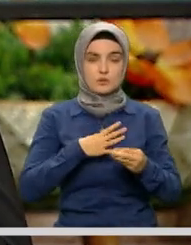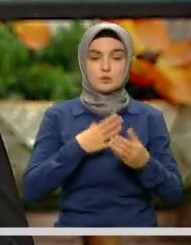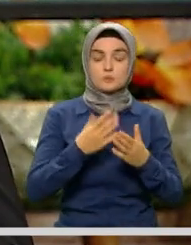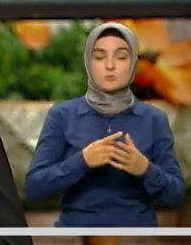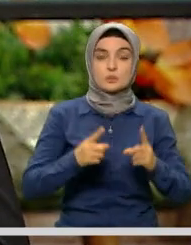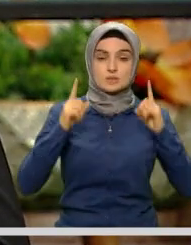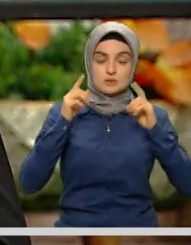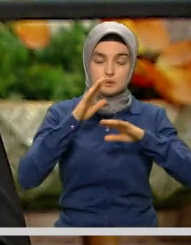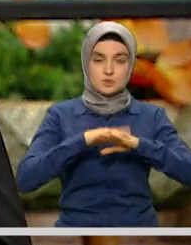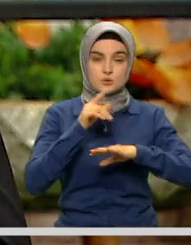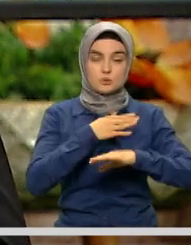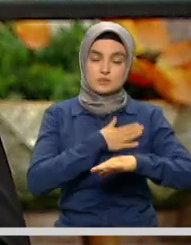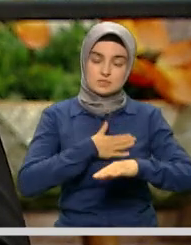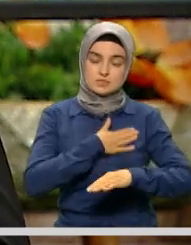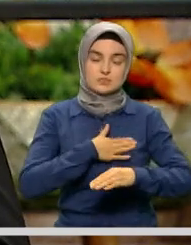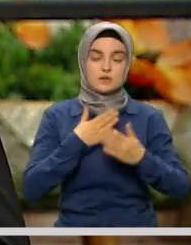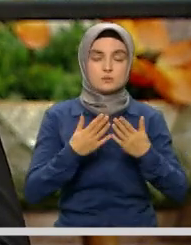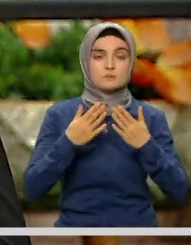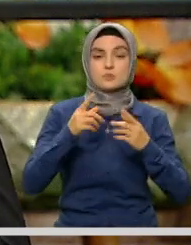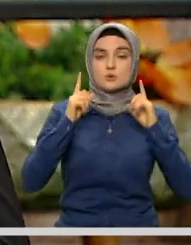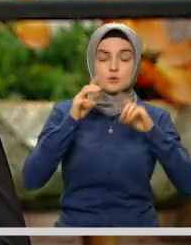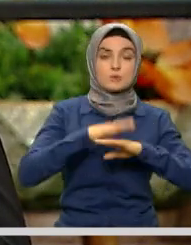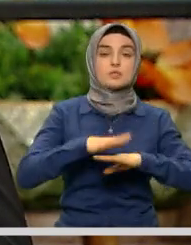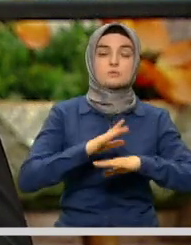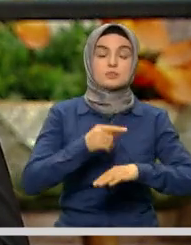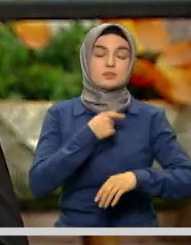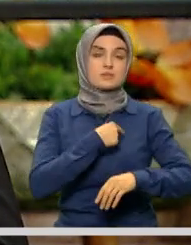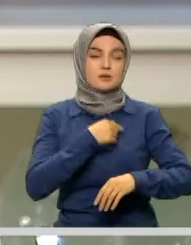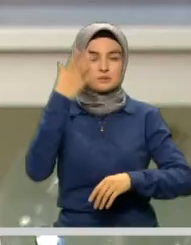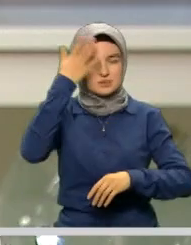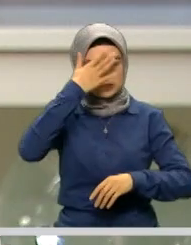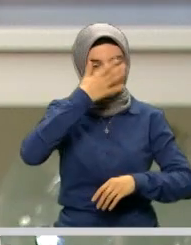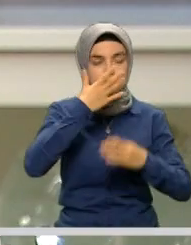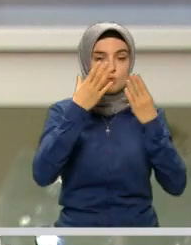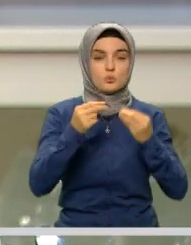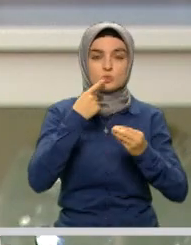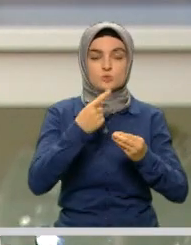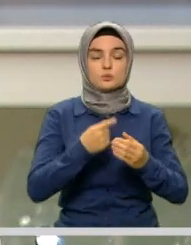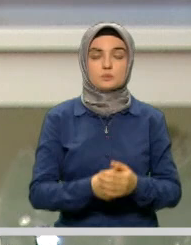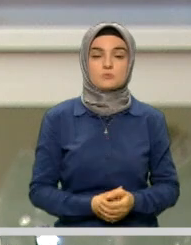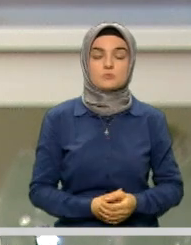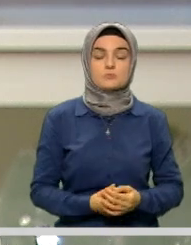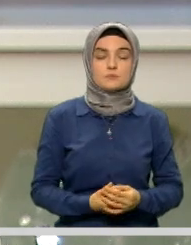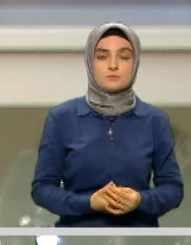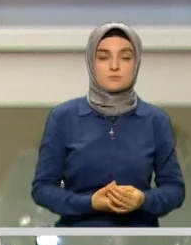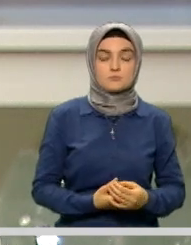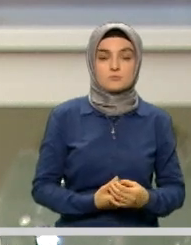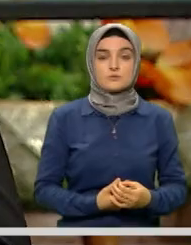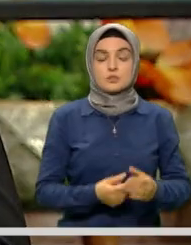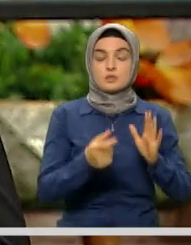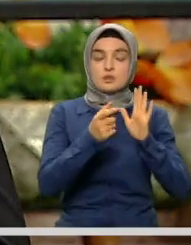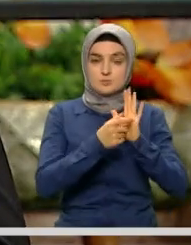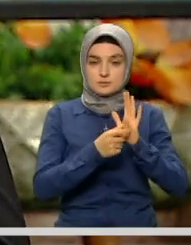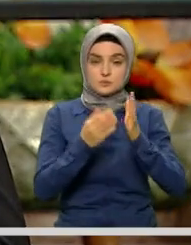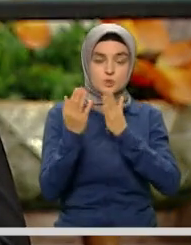o cilalanır. Ama eğer tevbe etmezse kalbi onun simsiyah olur. Ve nihayetinde ayet-i kerimeyi okuyor. Onların